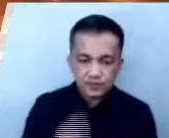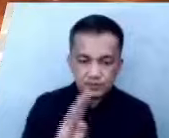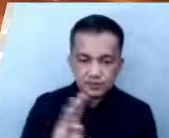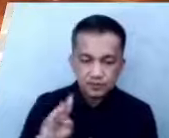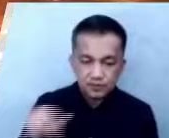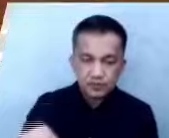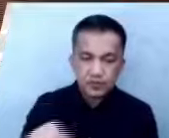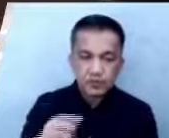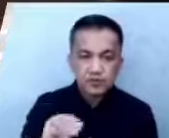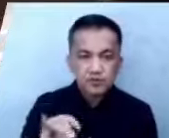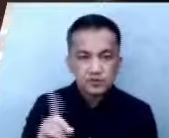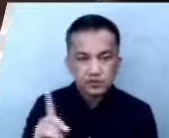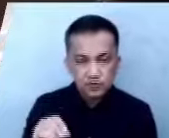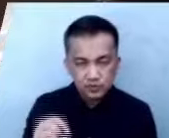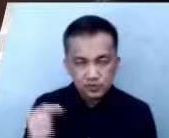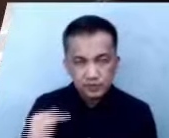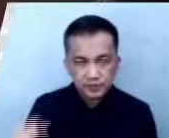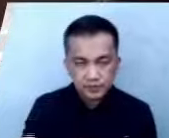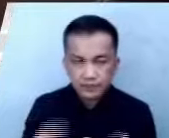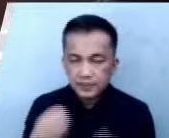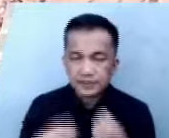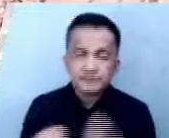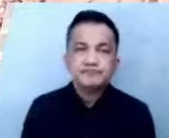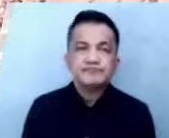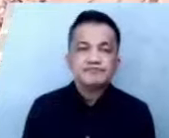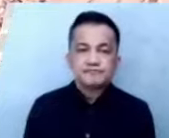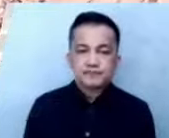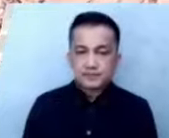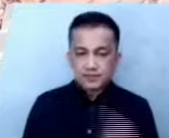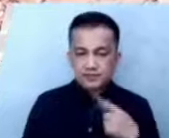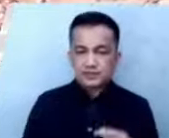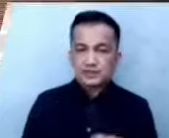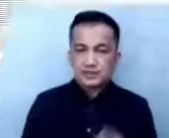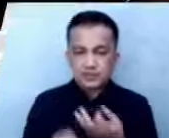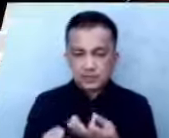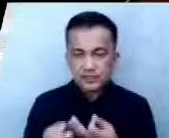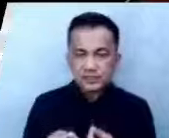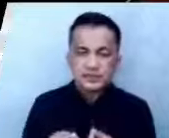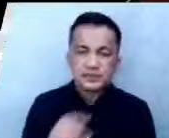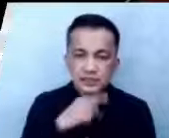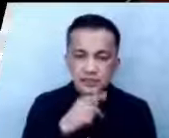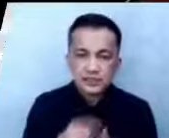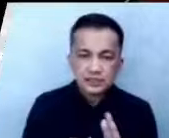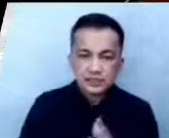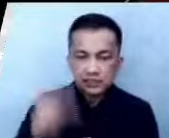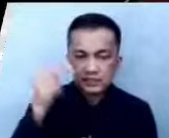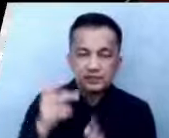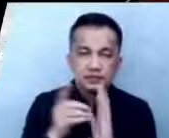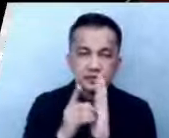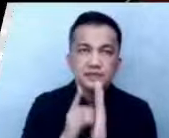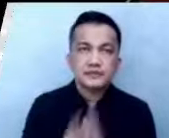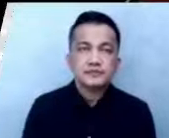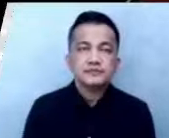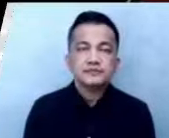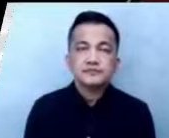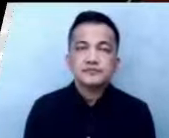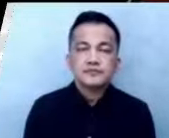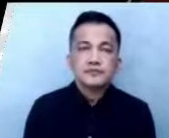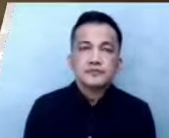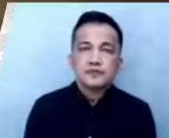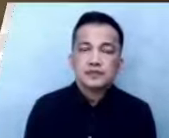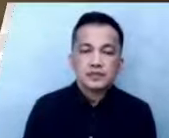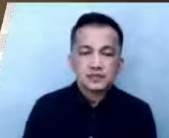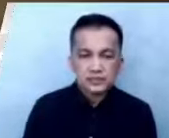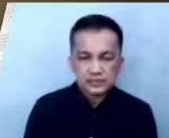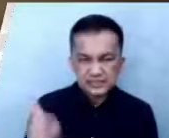pang putahe. Tiwala pa naman ng mga hog raisers na tataas ang demand. So may disposable income, medyo kakain na sila